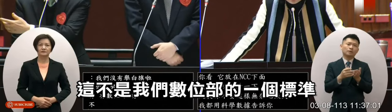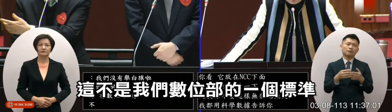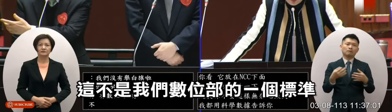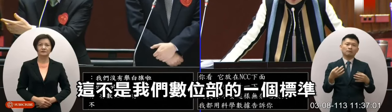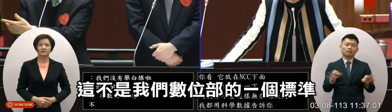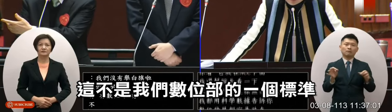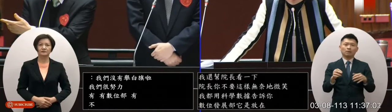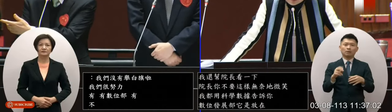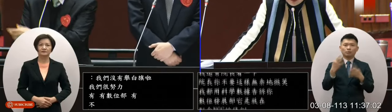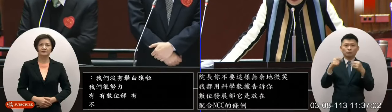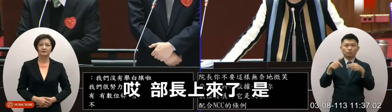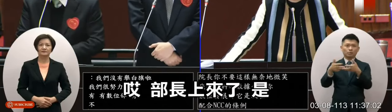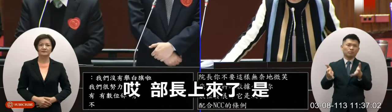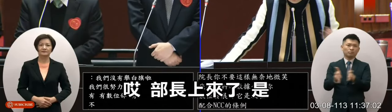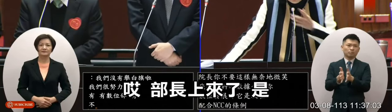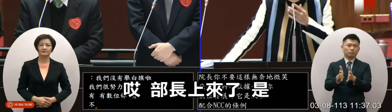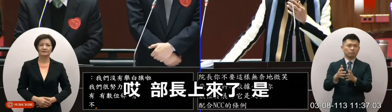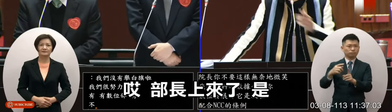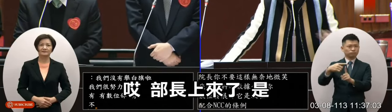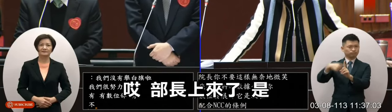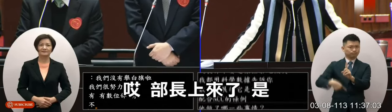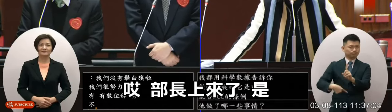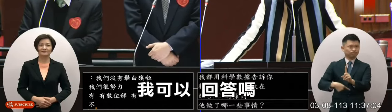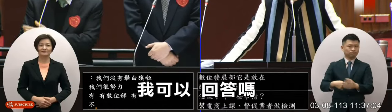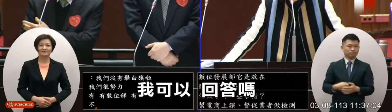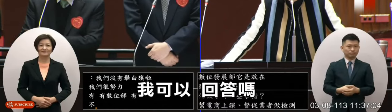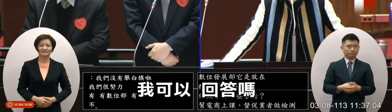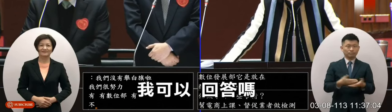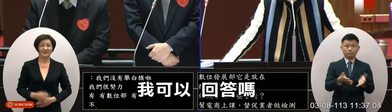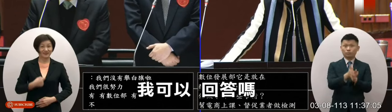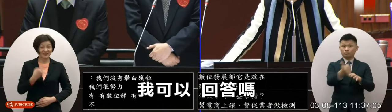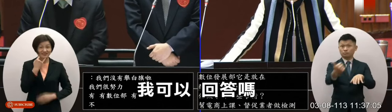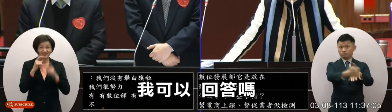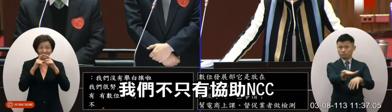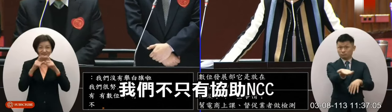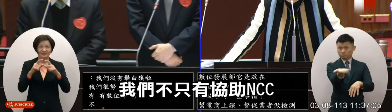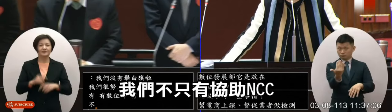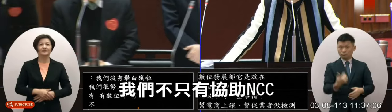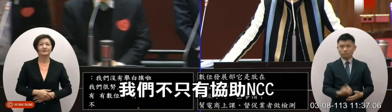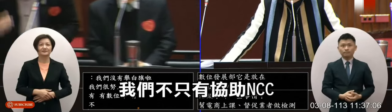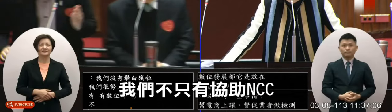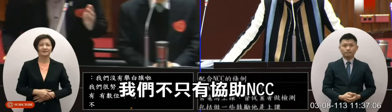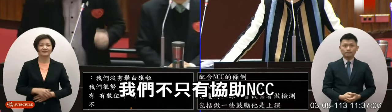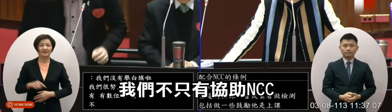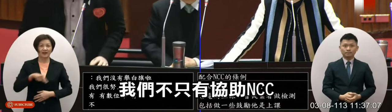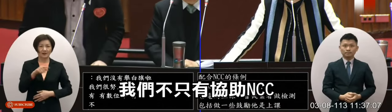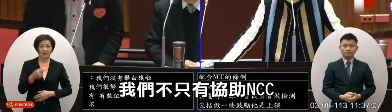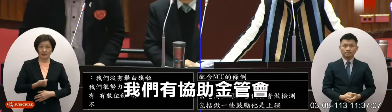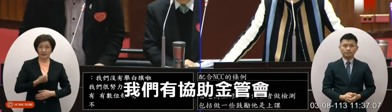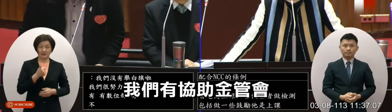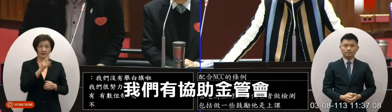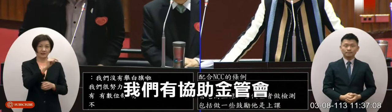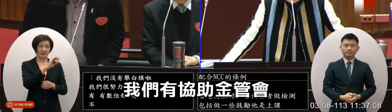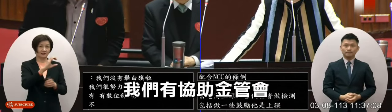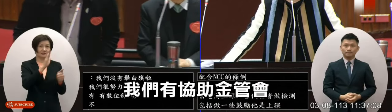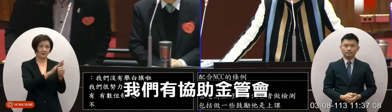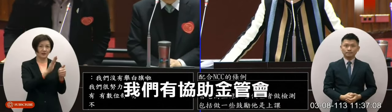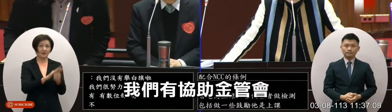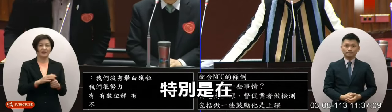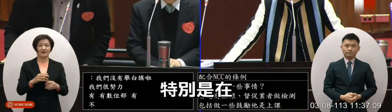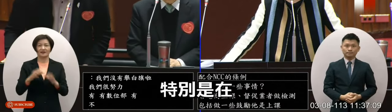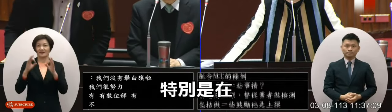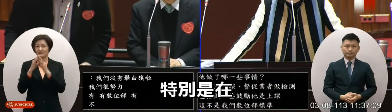位部的一个标准。哎，部长上来了，是 我可以回答吗？好，我们不只有协助 NCC 哦，我们有协助金